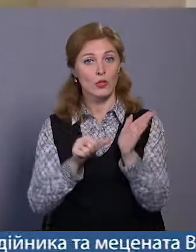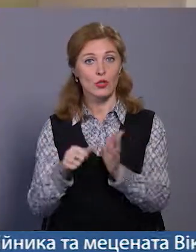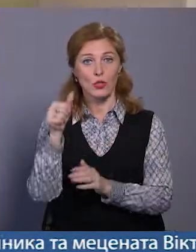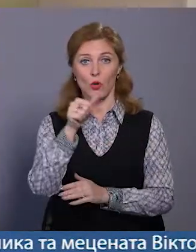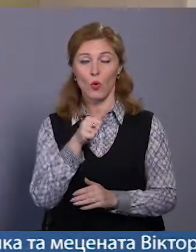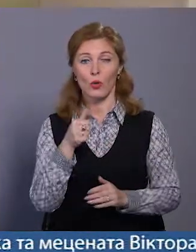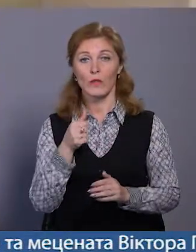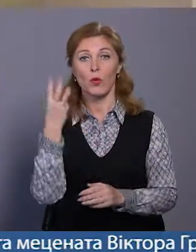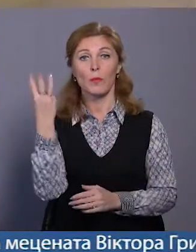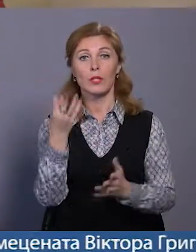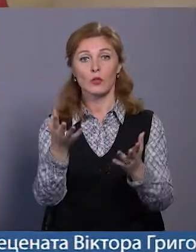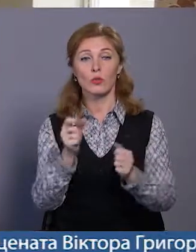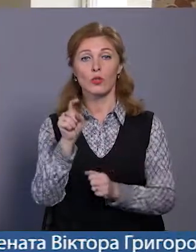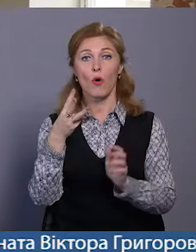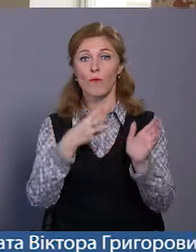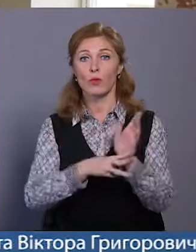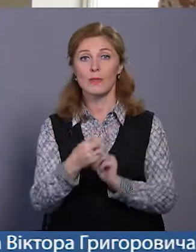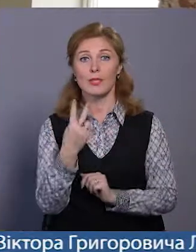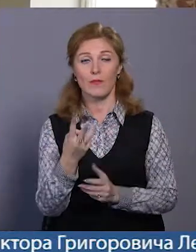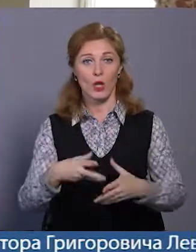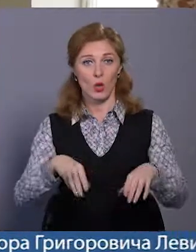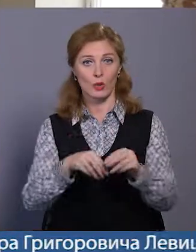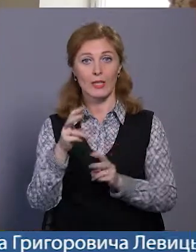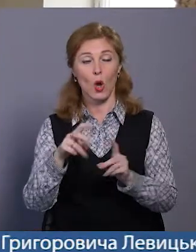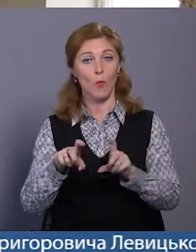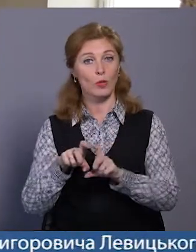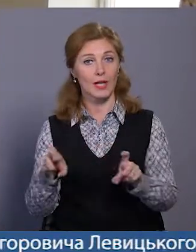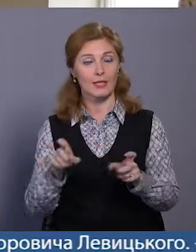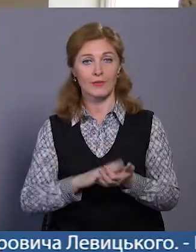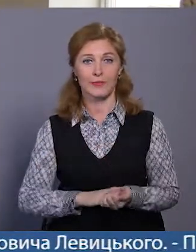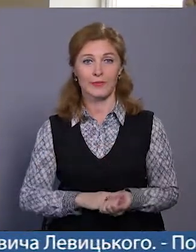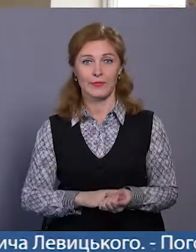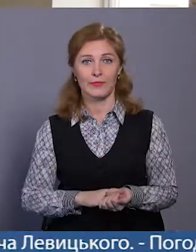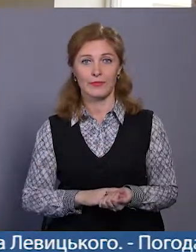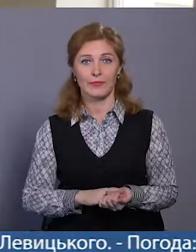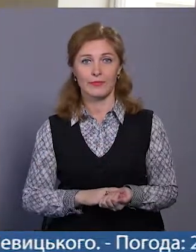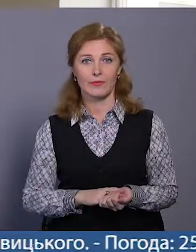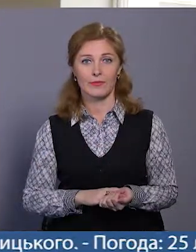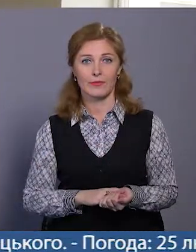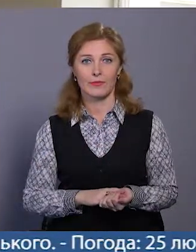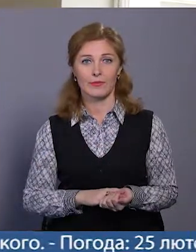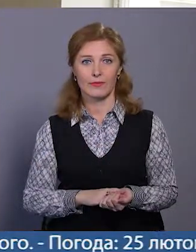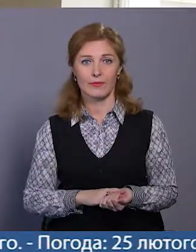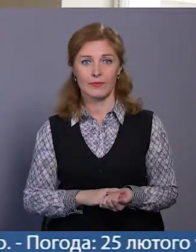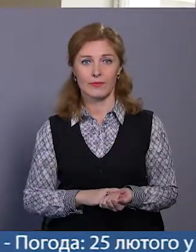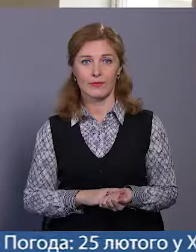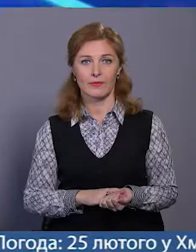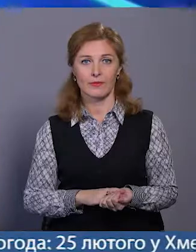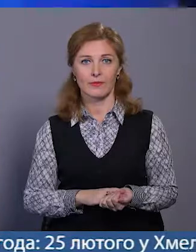у Хмельницькому отримали 182 родини комунальників. Карина Нестер, Володимир Паламар, Ірина Митюк. Новини міста.